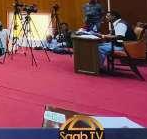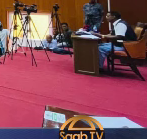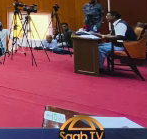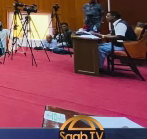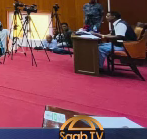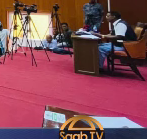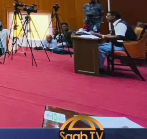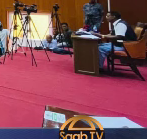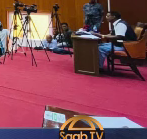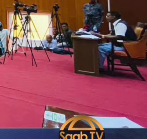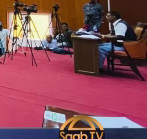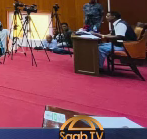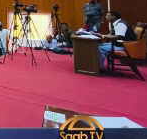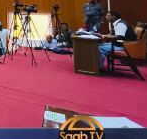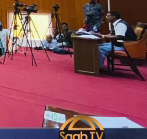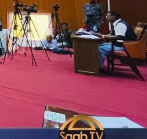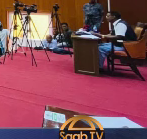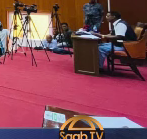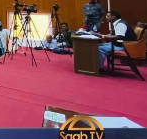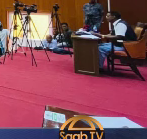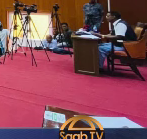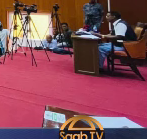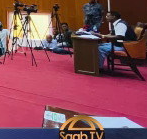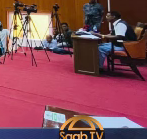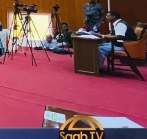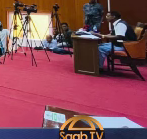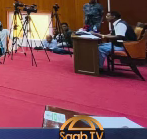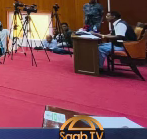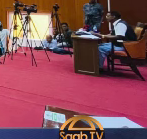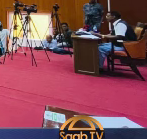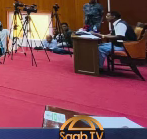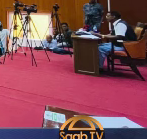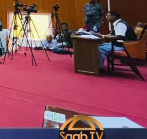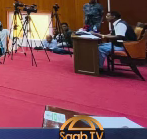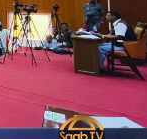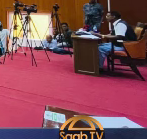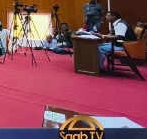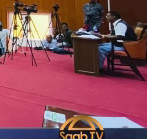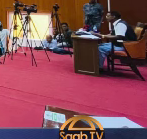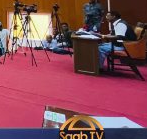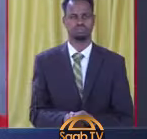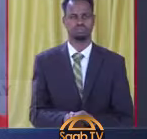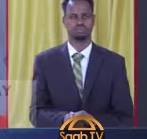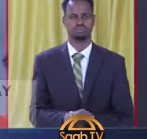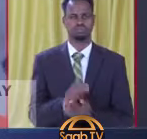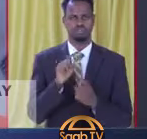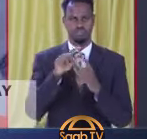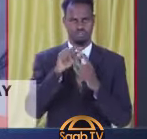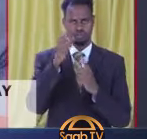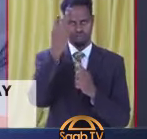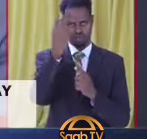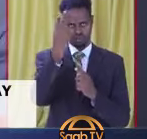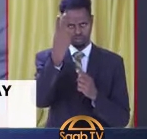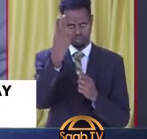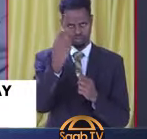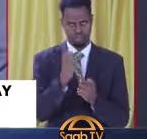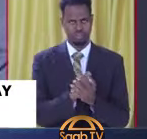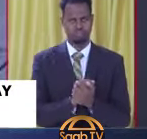toddobadii xubnood ee komishanka doorashooyinka ee muddayn lahaa wakhtiga la qabanayo doorashada.